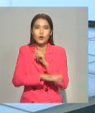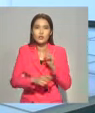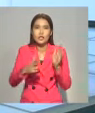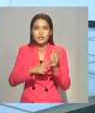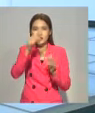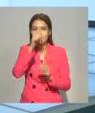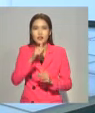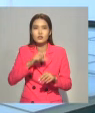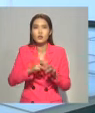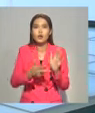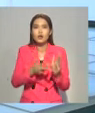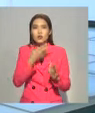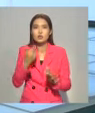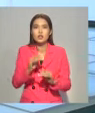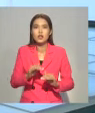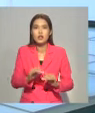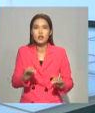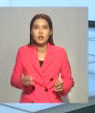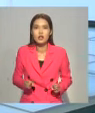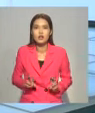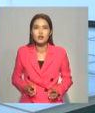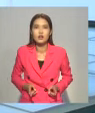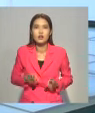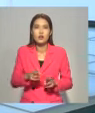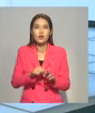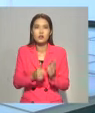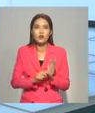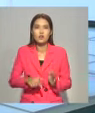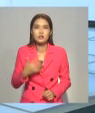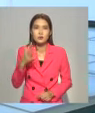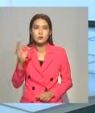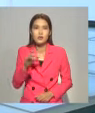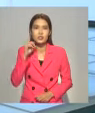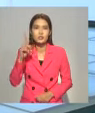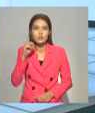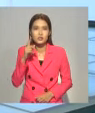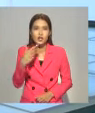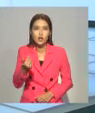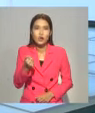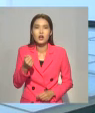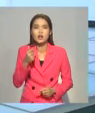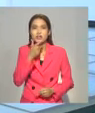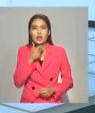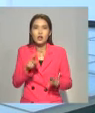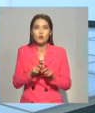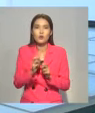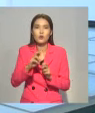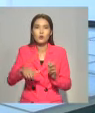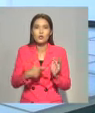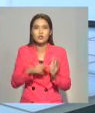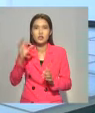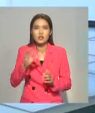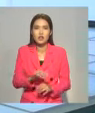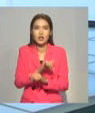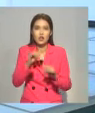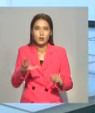айда кәмелетке толмағандарға қатысты қылмыс 16,5%, жас өспірімдердің аутодеструктивтік тәртібі 12,7%